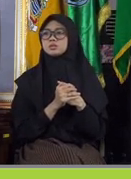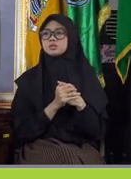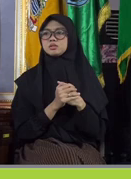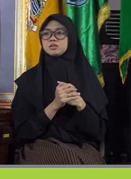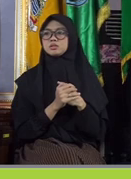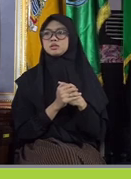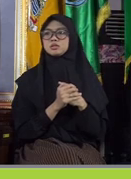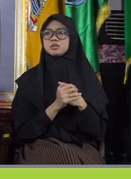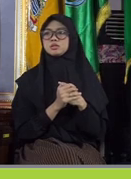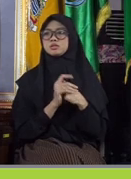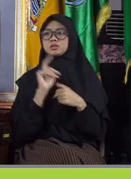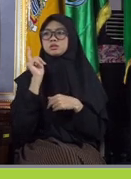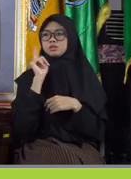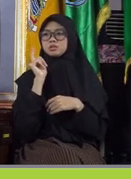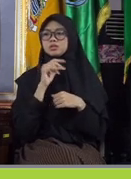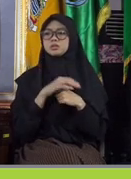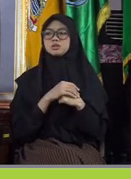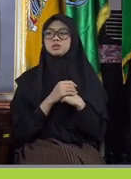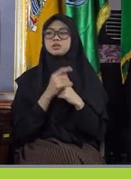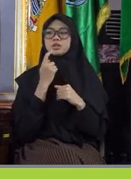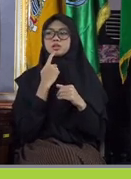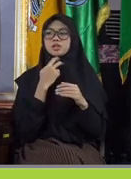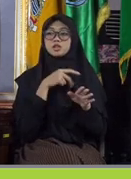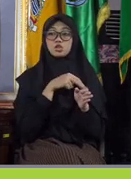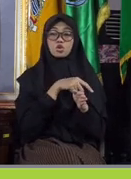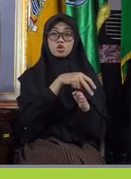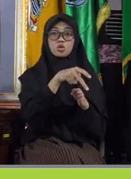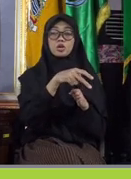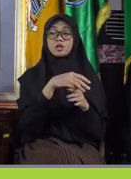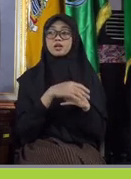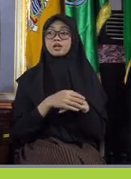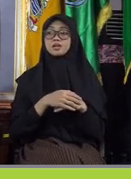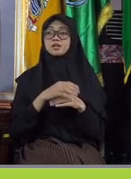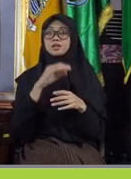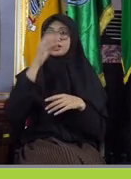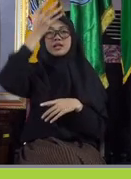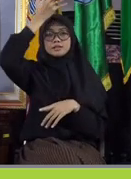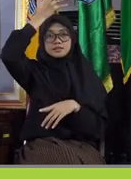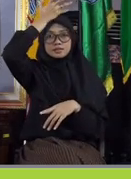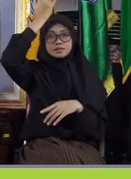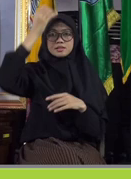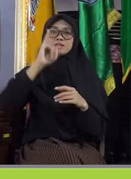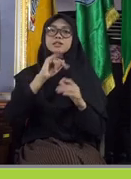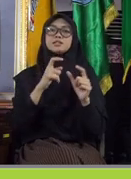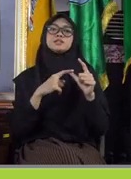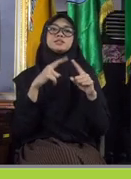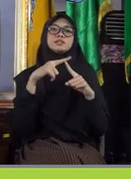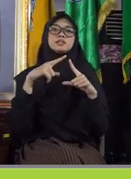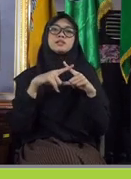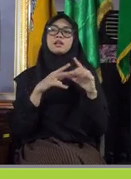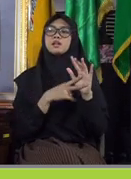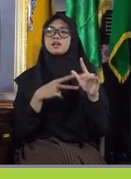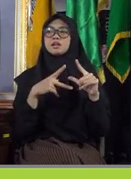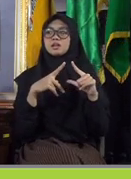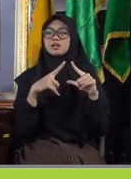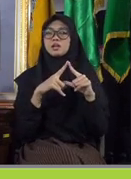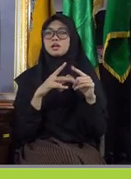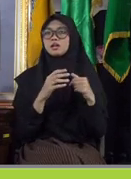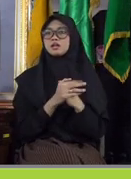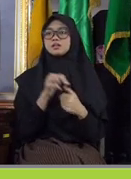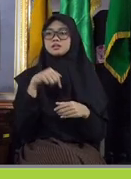bro Tower simpan istana-istana buah Jalan Pandanaran langsung kemudian